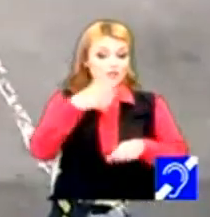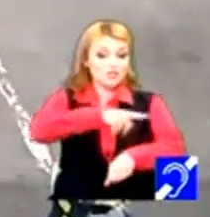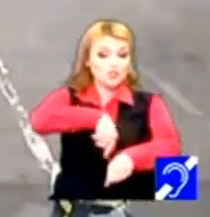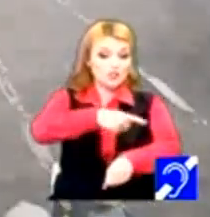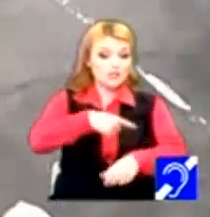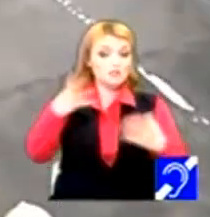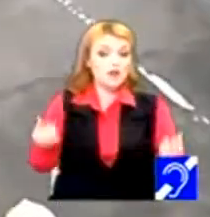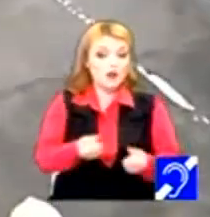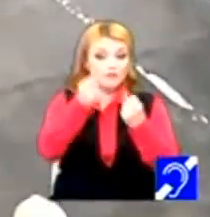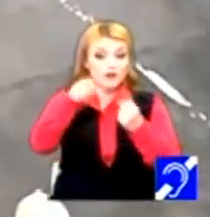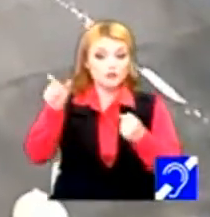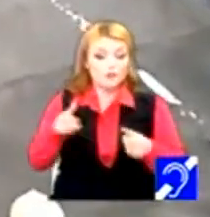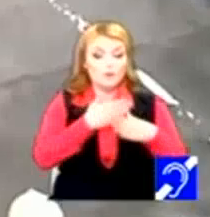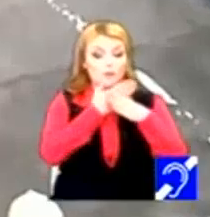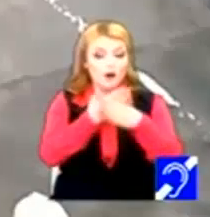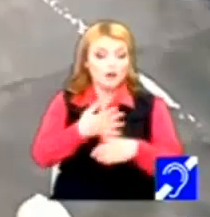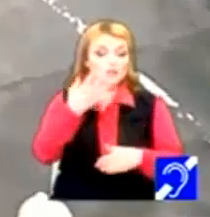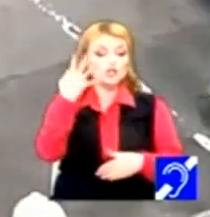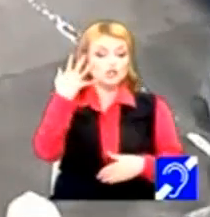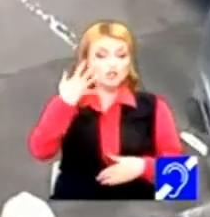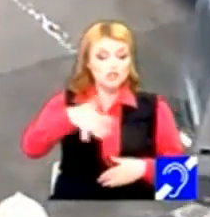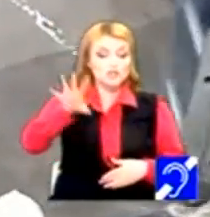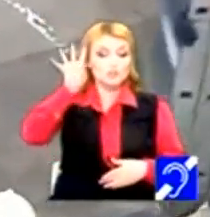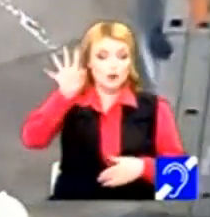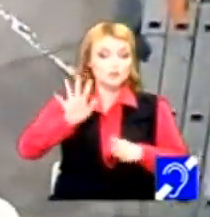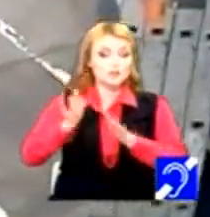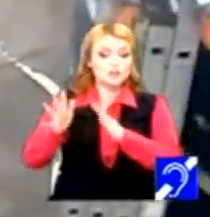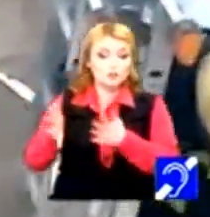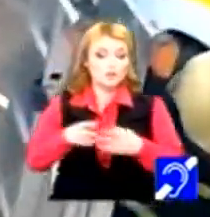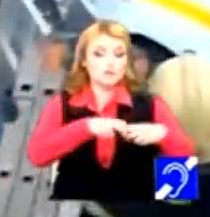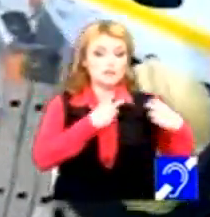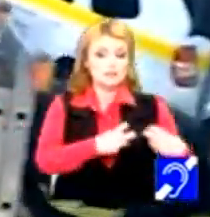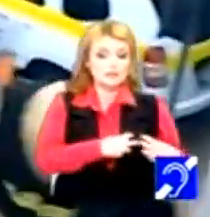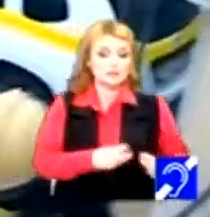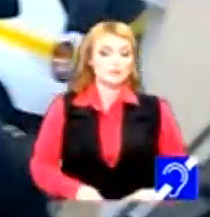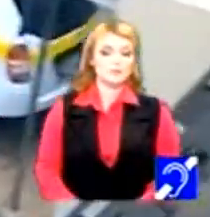de ore, salvatorii au intervenit în 54 de situații de risc.